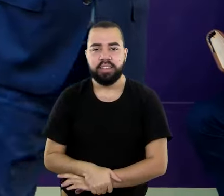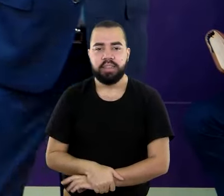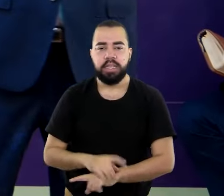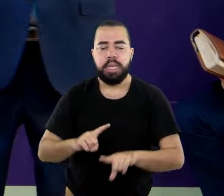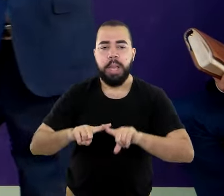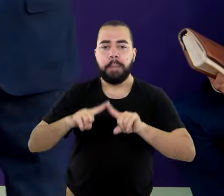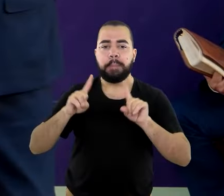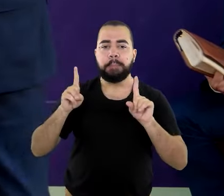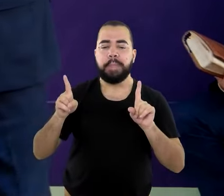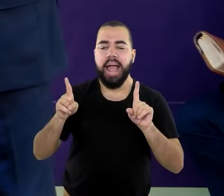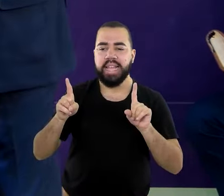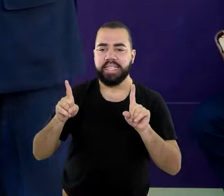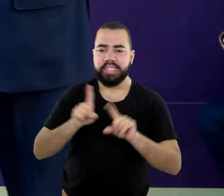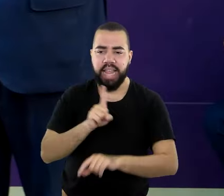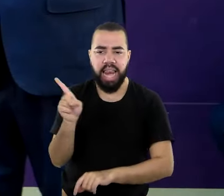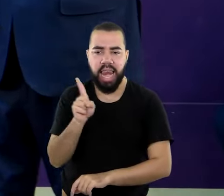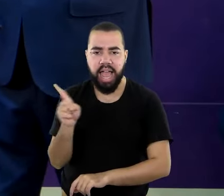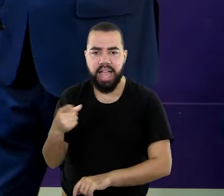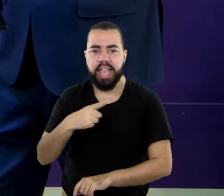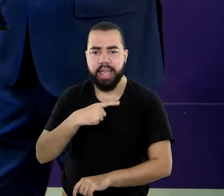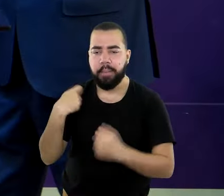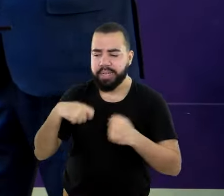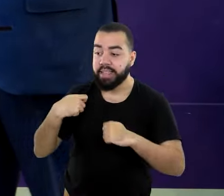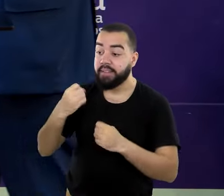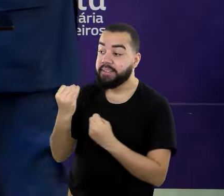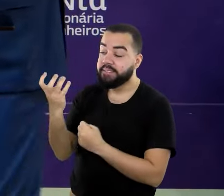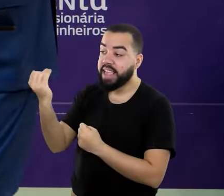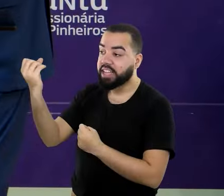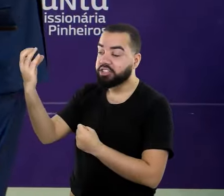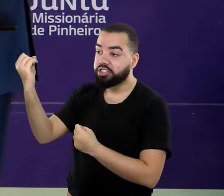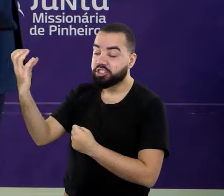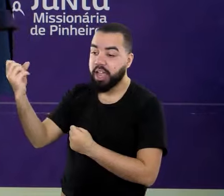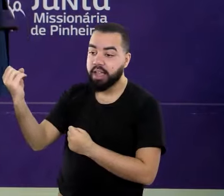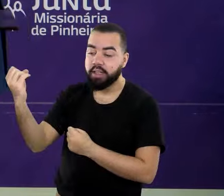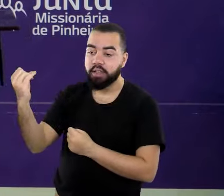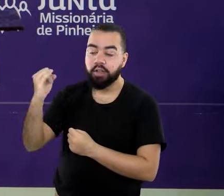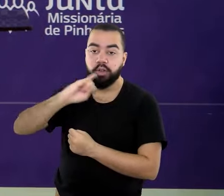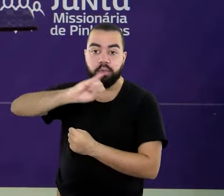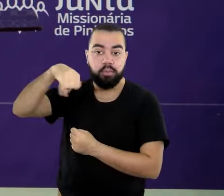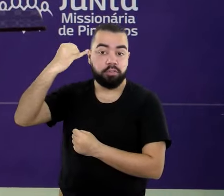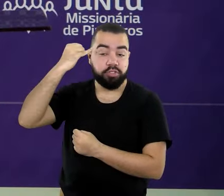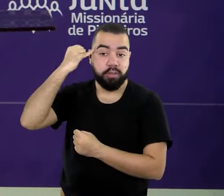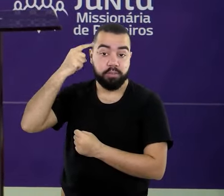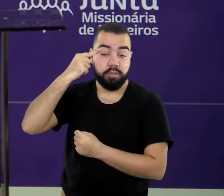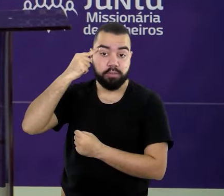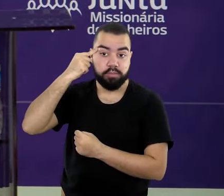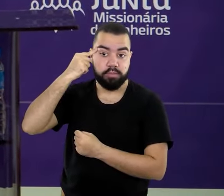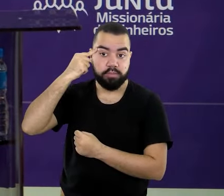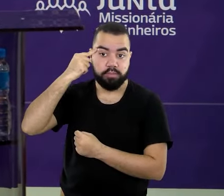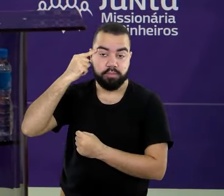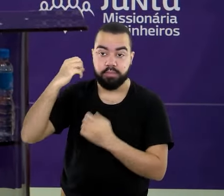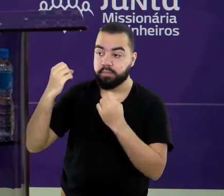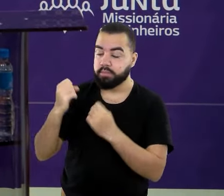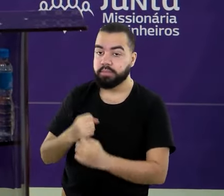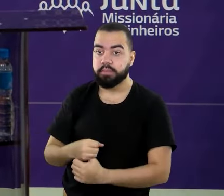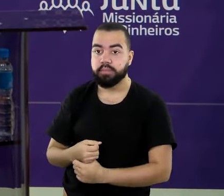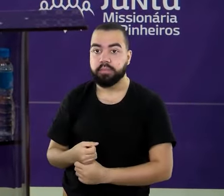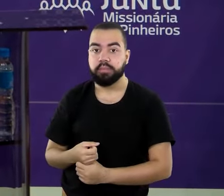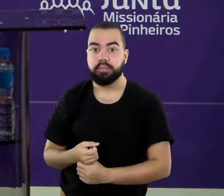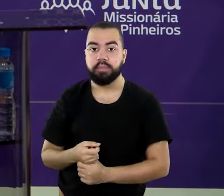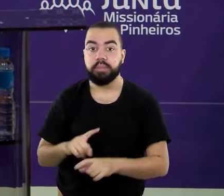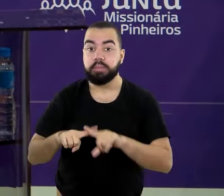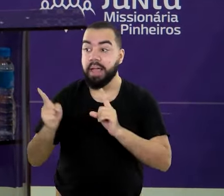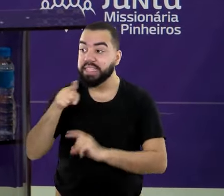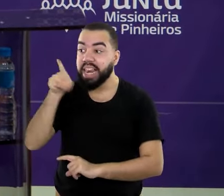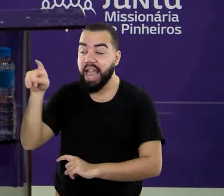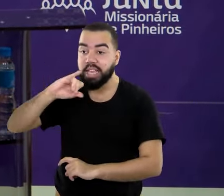왔습니다. Mas naquela época eu tinha que ir por uma viagem missionária para o Japão. 그런데 내가 예배를 드렸습니다.